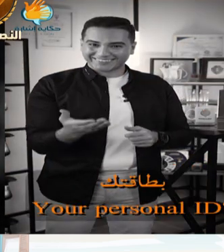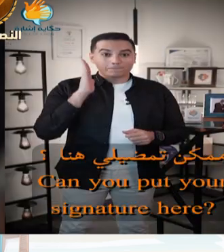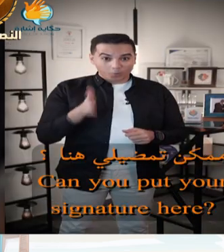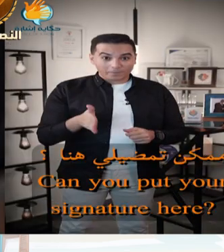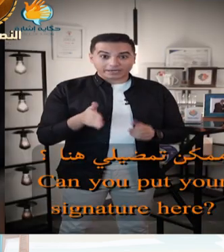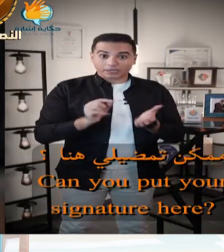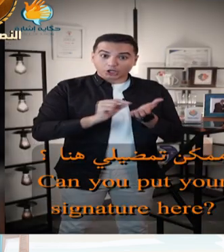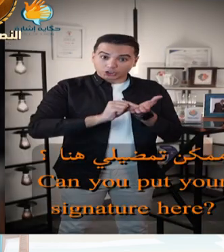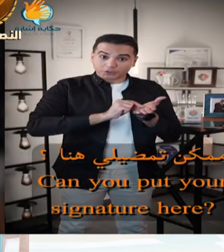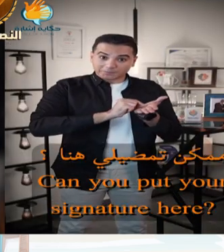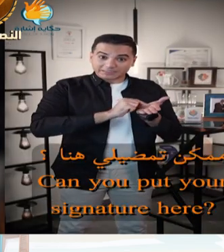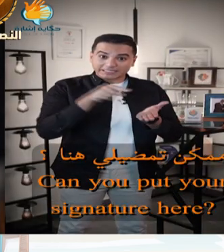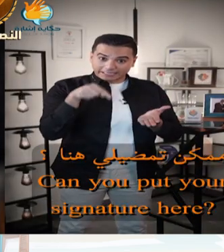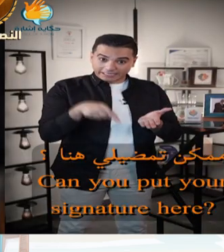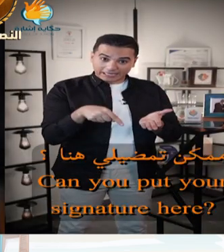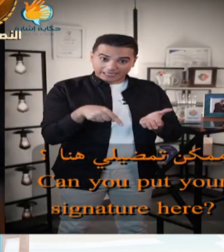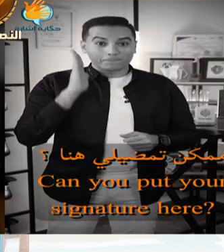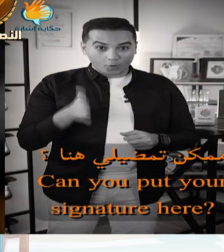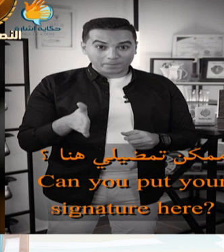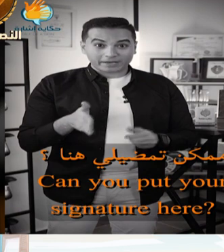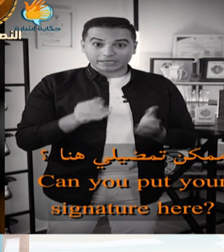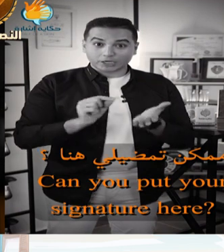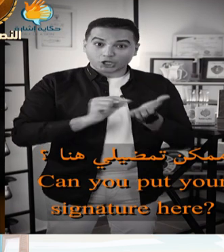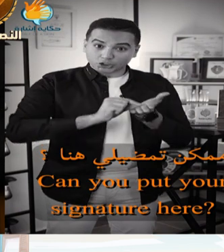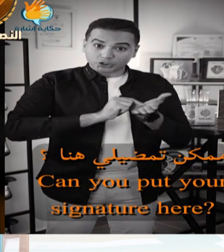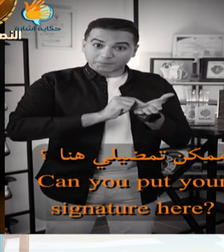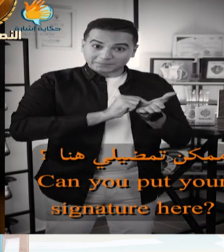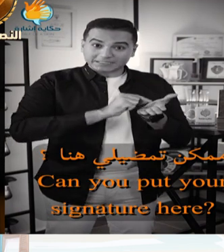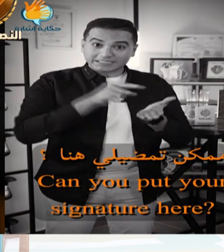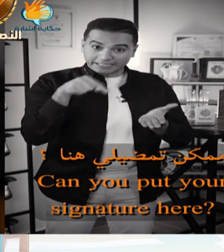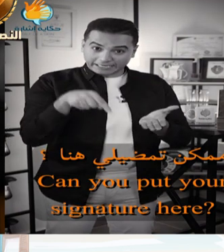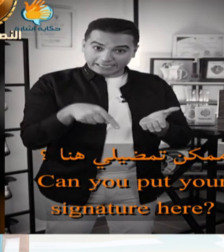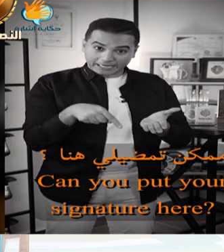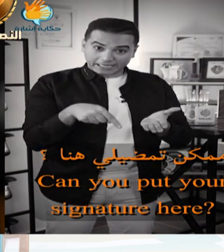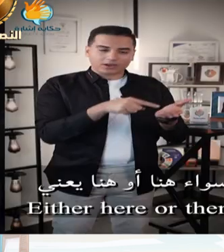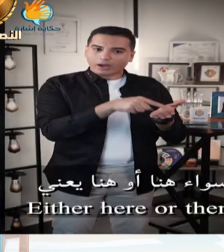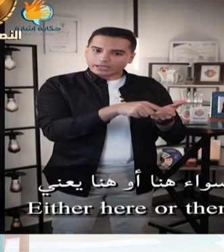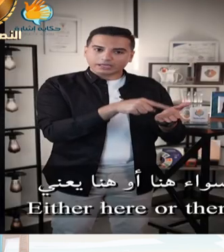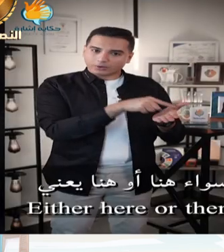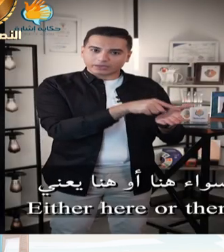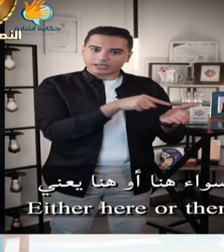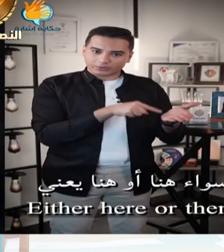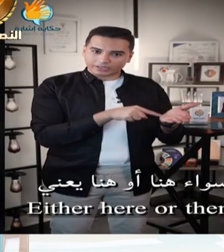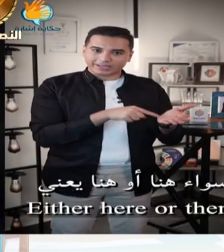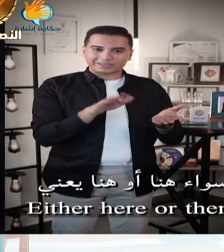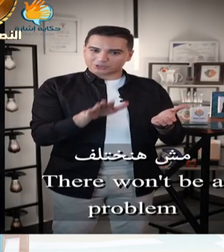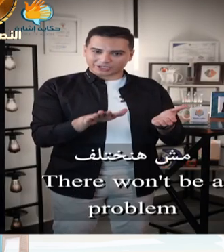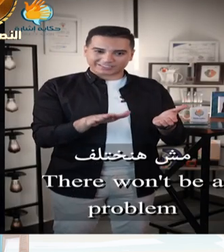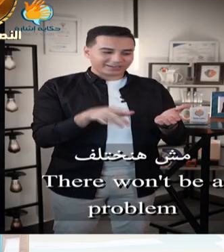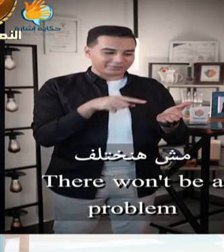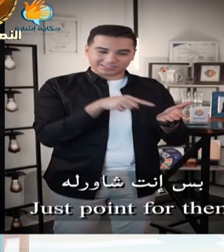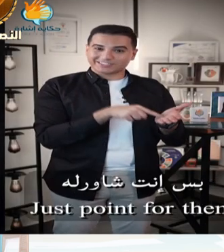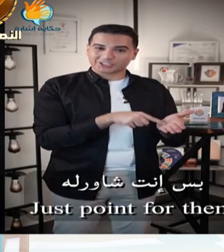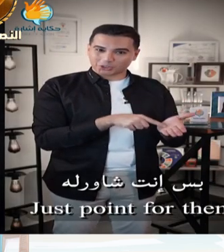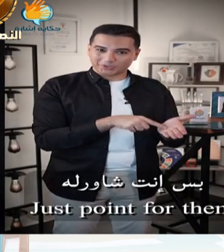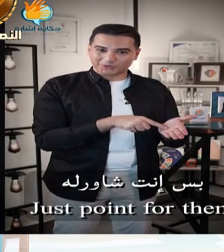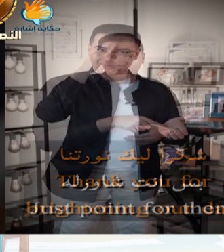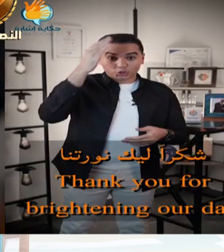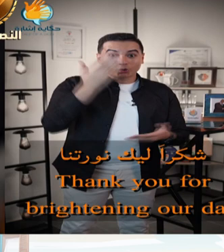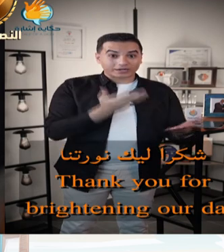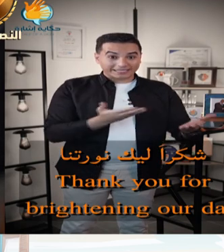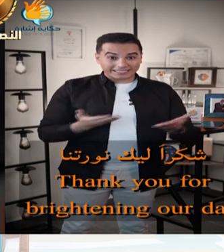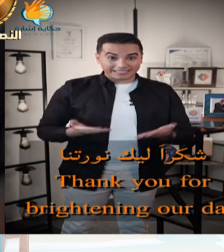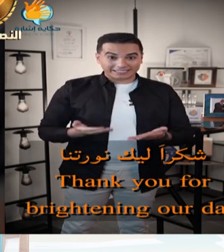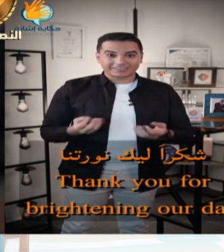الصم واضعاف السمع كمان كان في توجيه رئاسي بفكره ان تترجم كل الافتتاحات والمشروعات القوميه